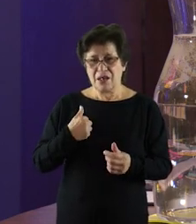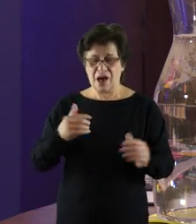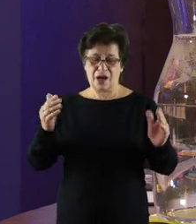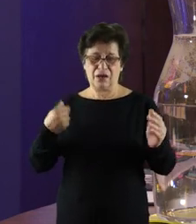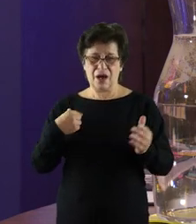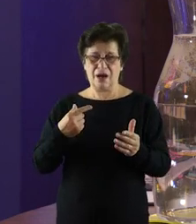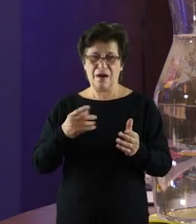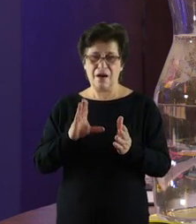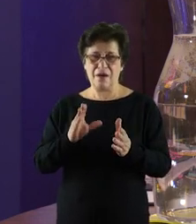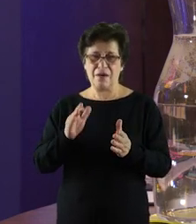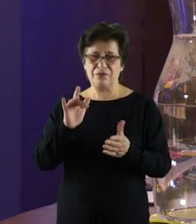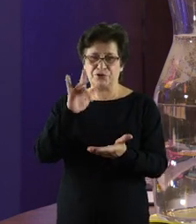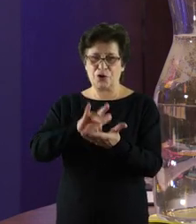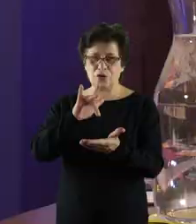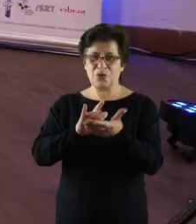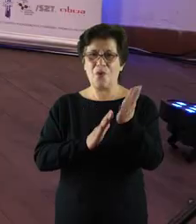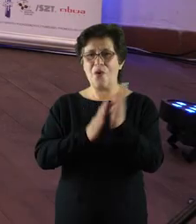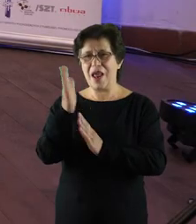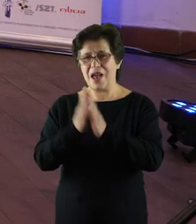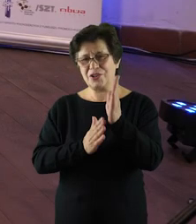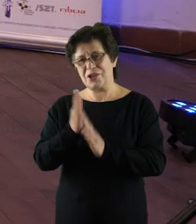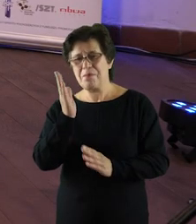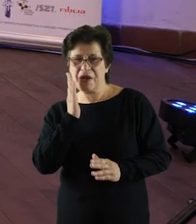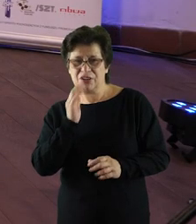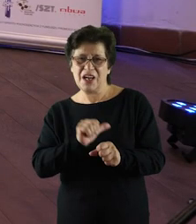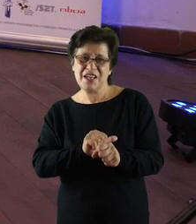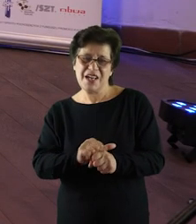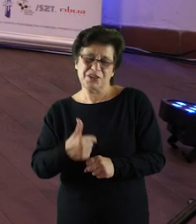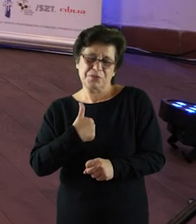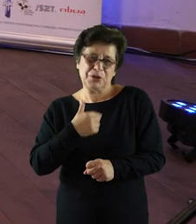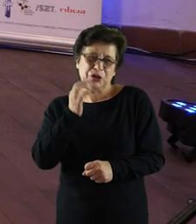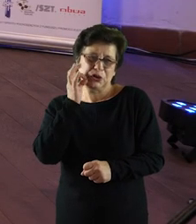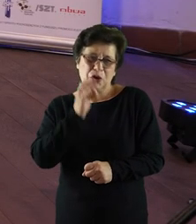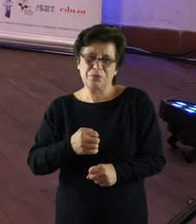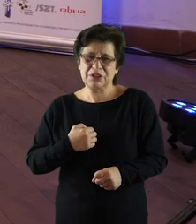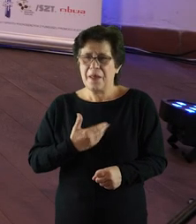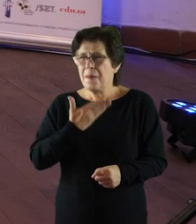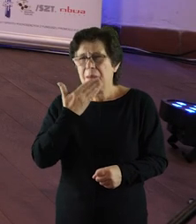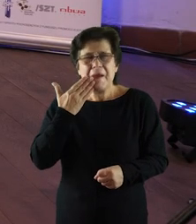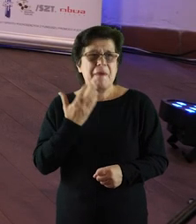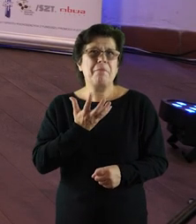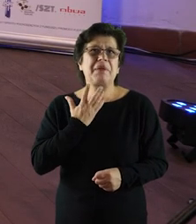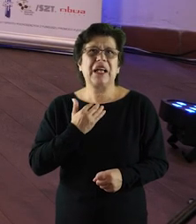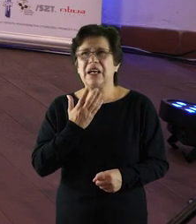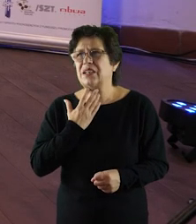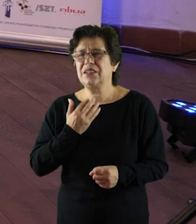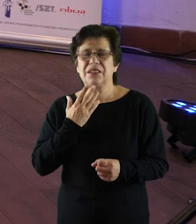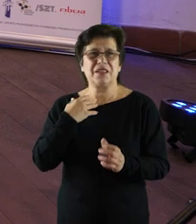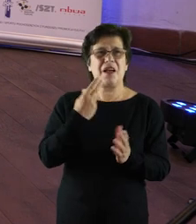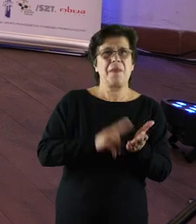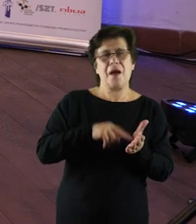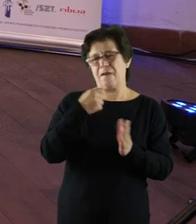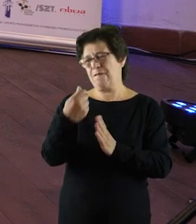środku Kaszubskiego Lasu jest mi tam dobrze i jakby no nie jestem spragniona takich sukcesów. Natomiast było mi bardzo